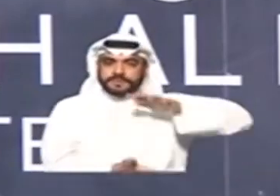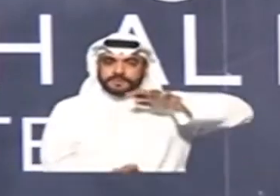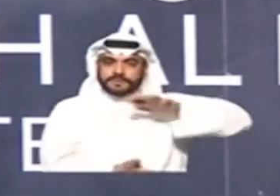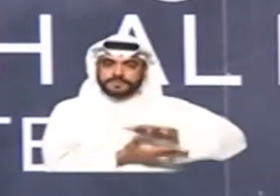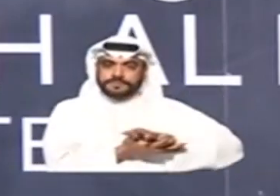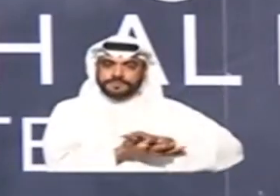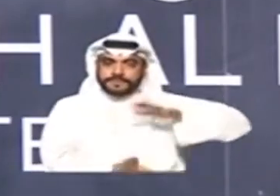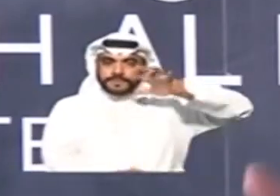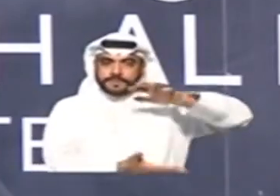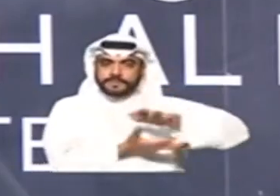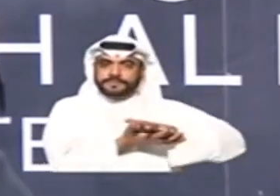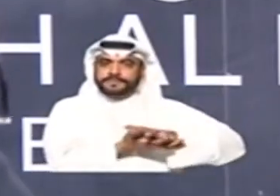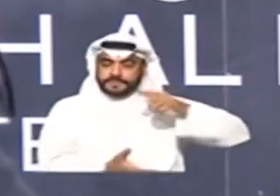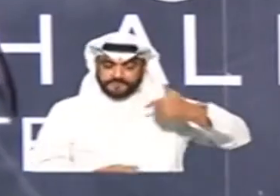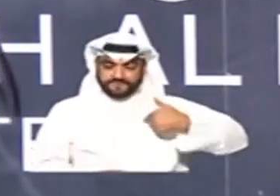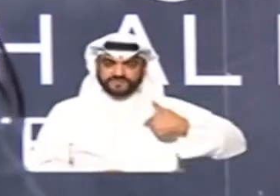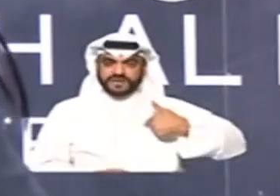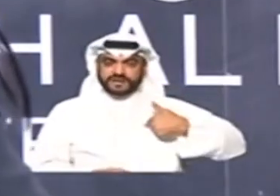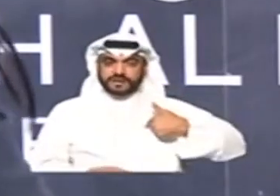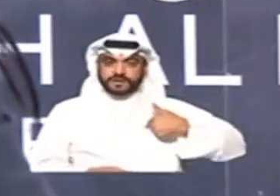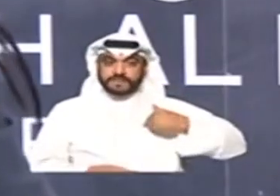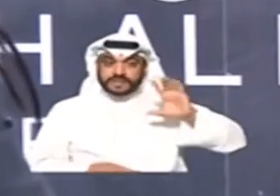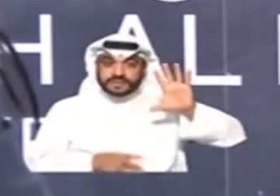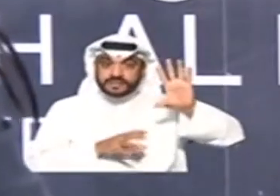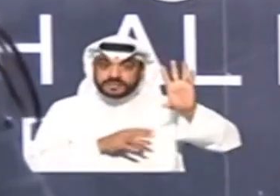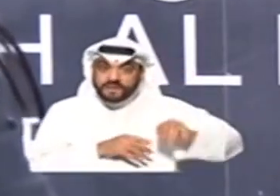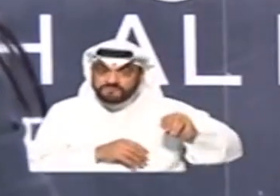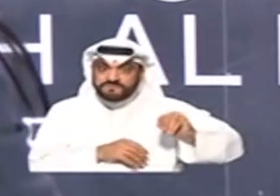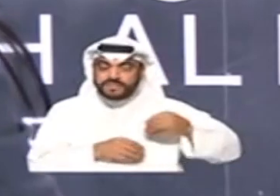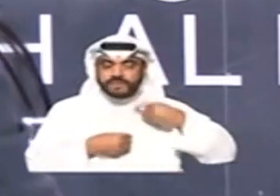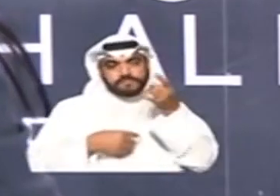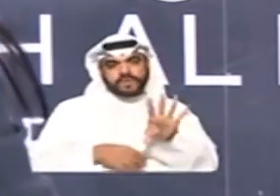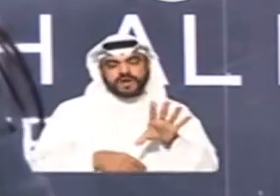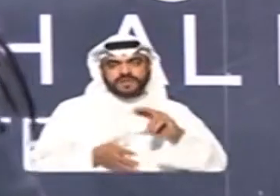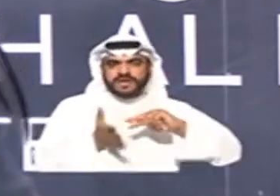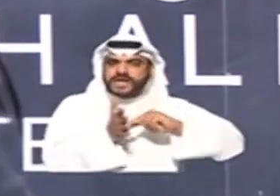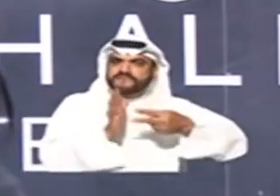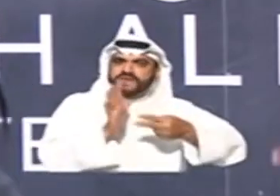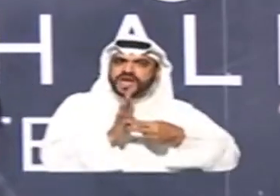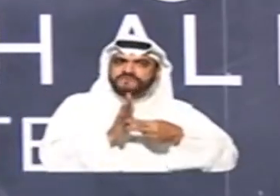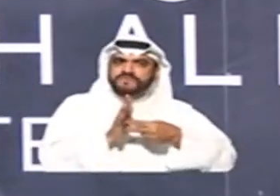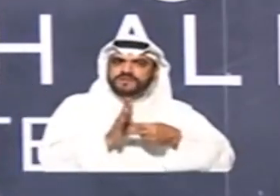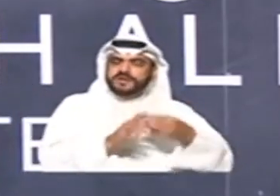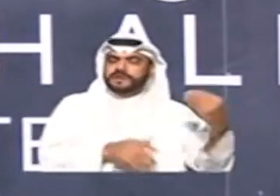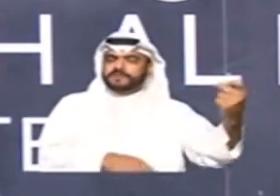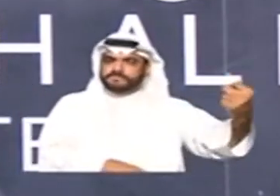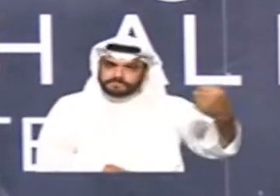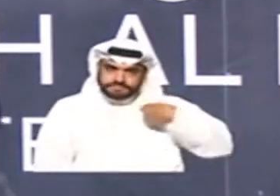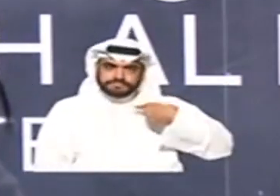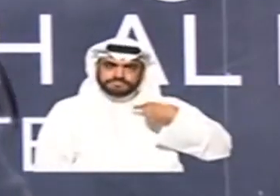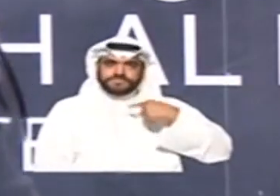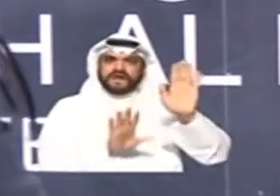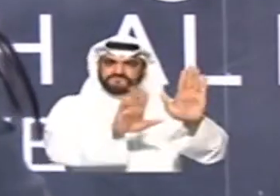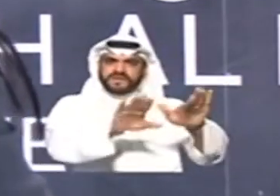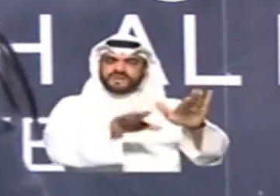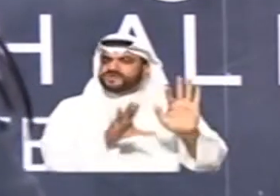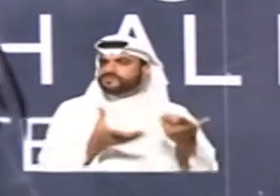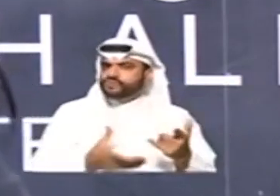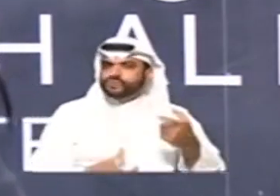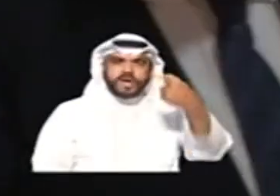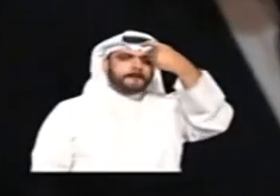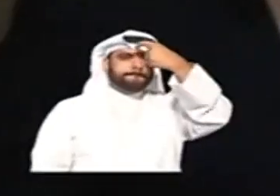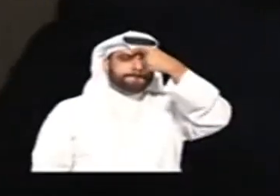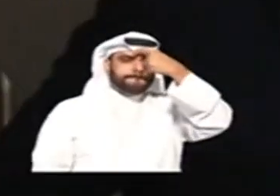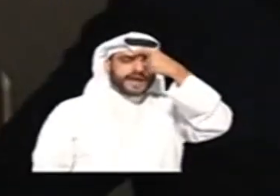تبدا الرحله الثانيه، وهي كيف نقوم باداره المريض واعطاء الادويه اللي تمنع